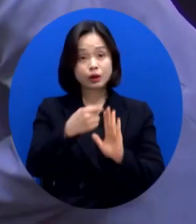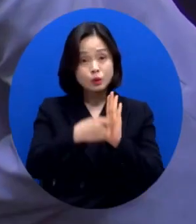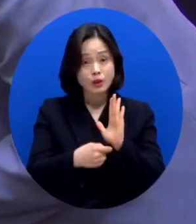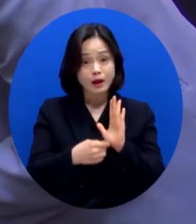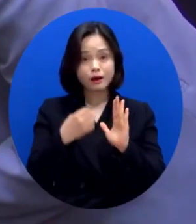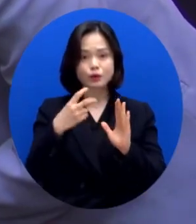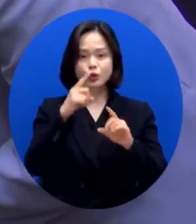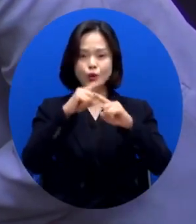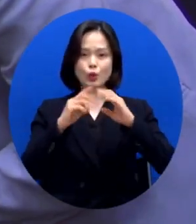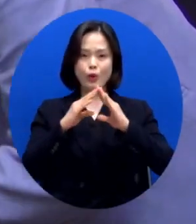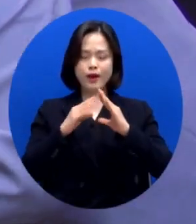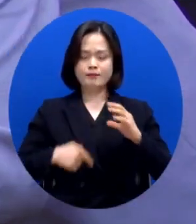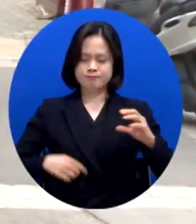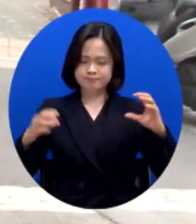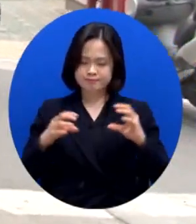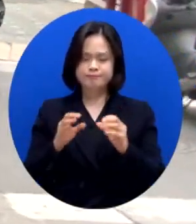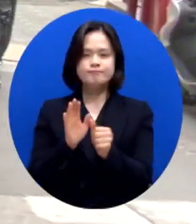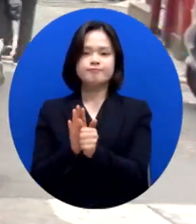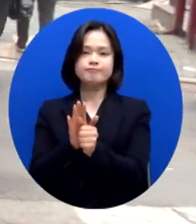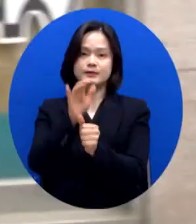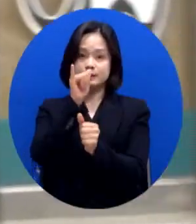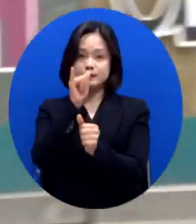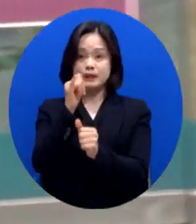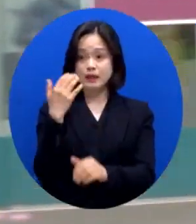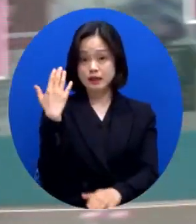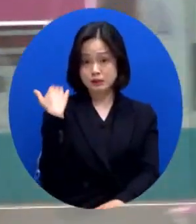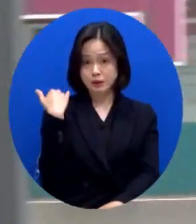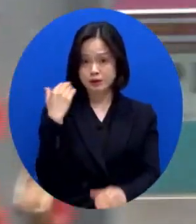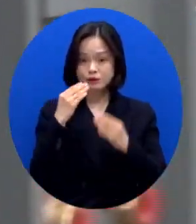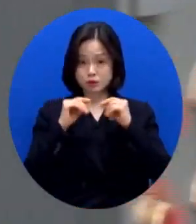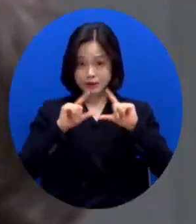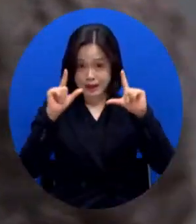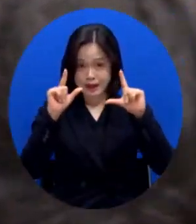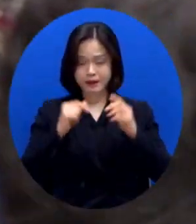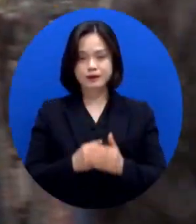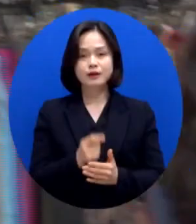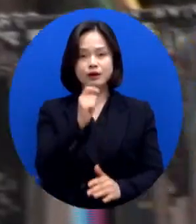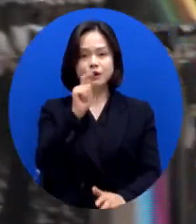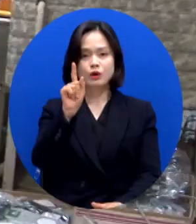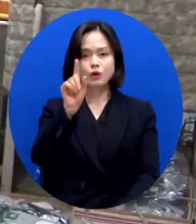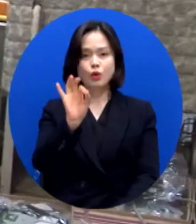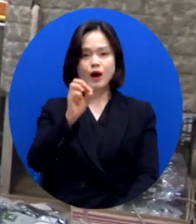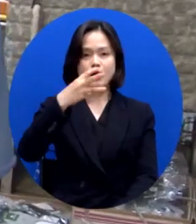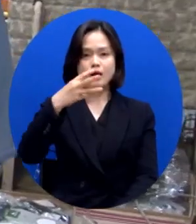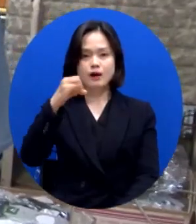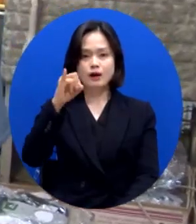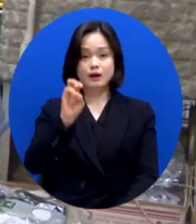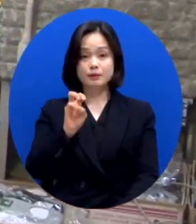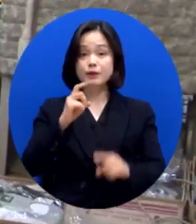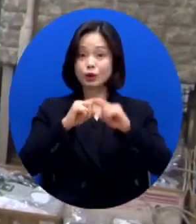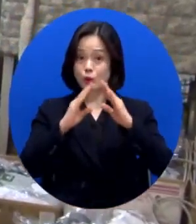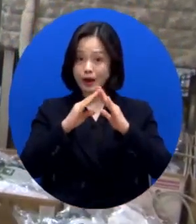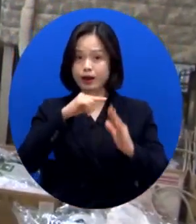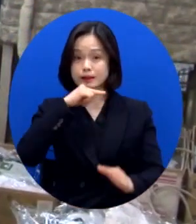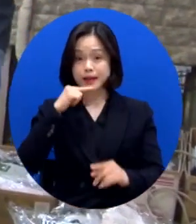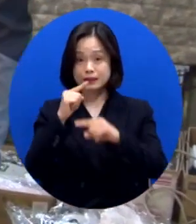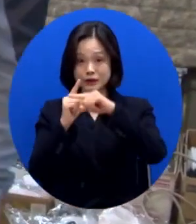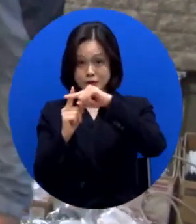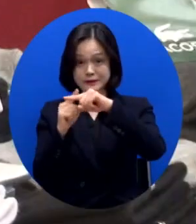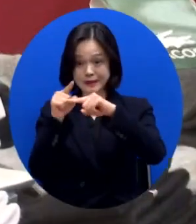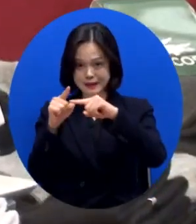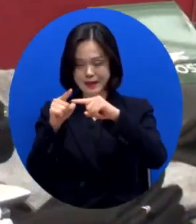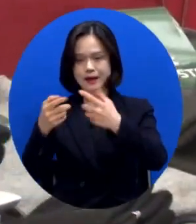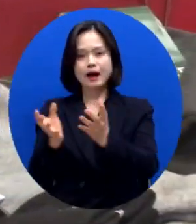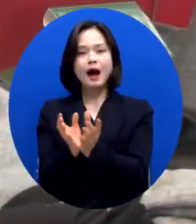교회들도 뜻을 모으고 있습니다. 지난 주말에는 광림교회가 부활절을 기념해 대한적십자사 서울남부혈액원과